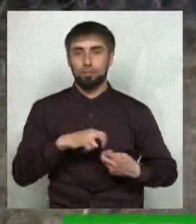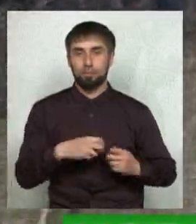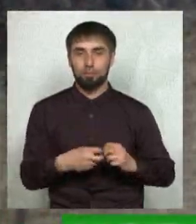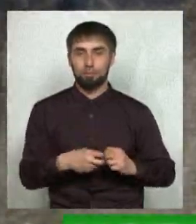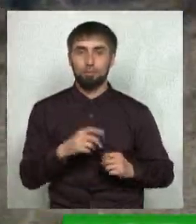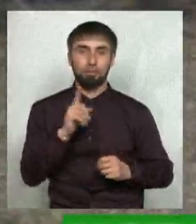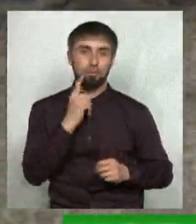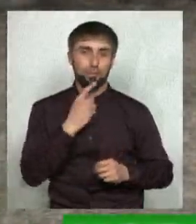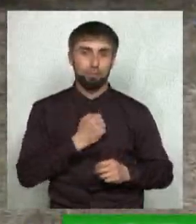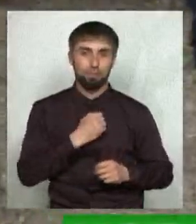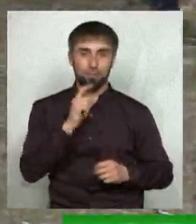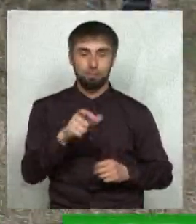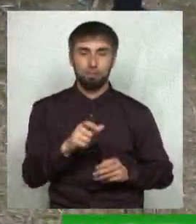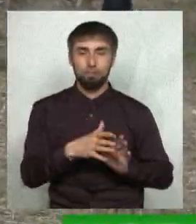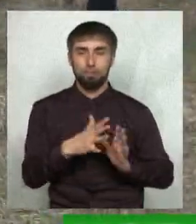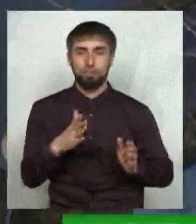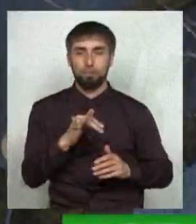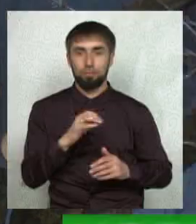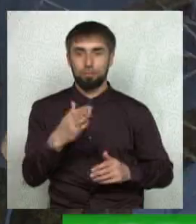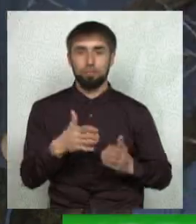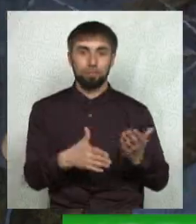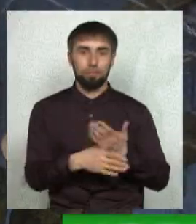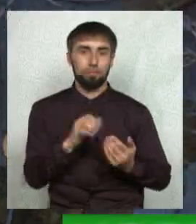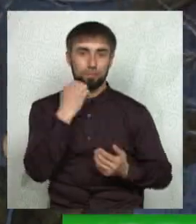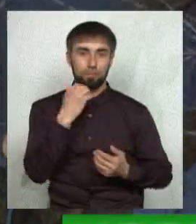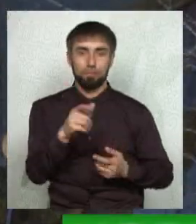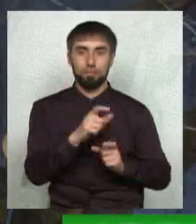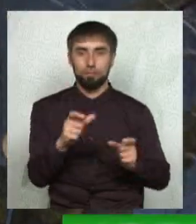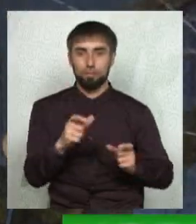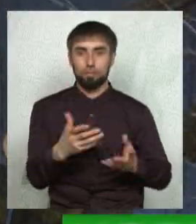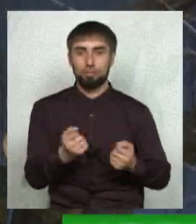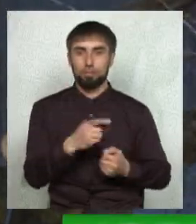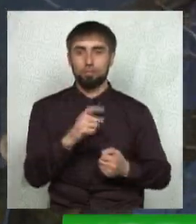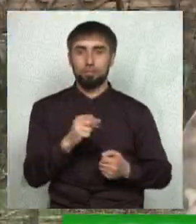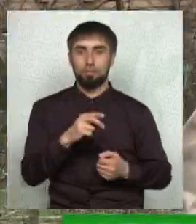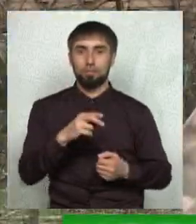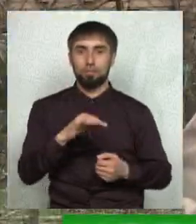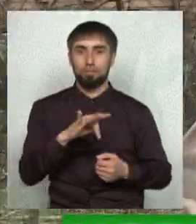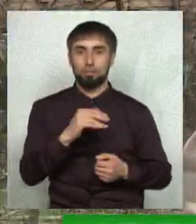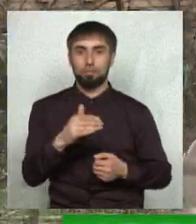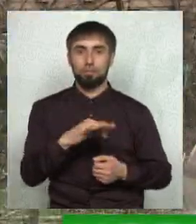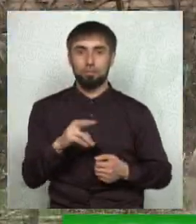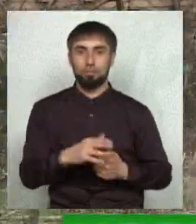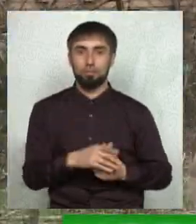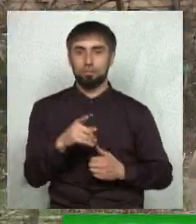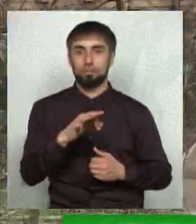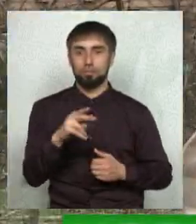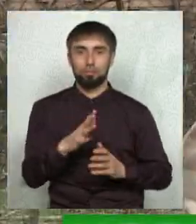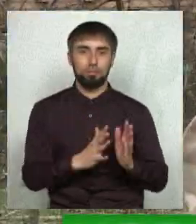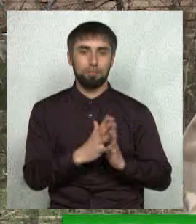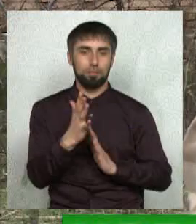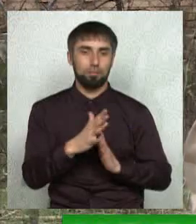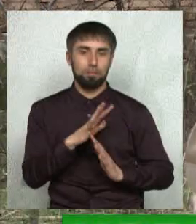Юнармейцы с большим воодушевлением помогают бабушке. Первым делом ребята взялись за уборку огорода. Зарос уже огород ее.